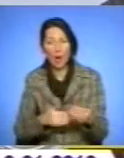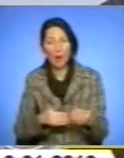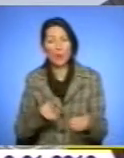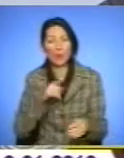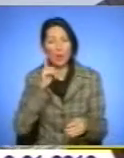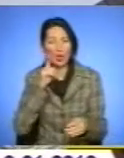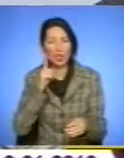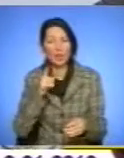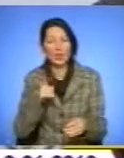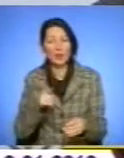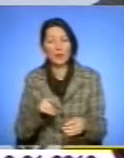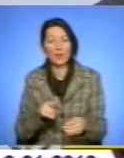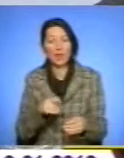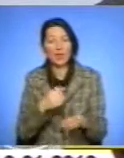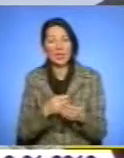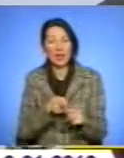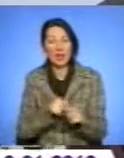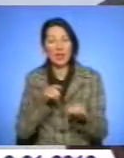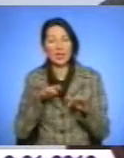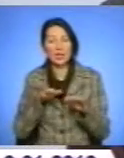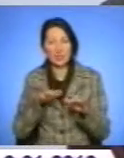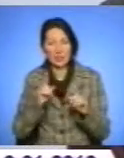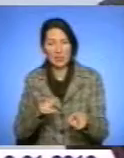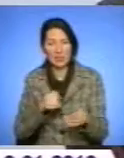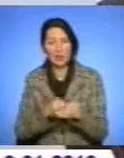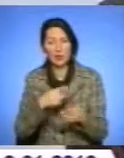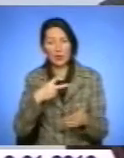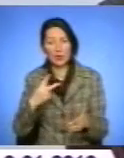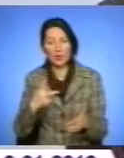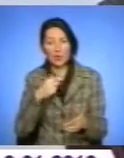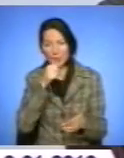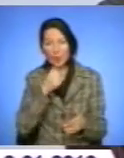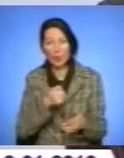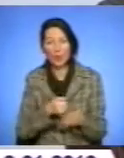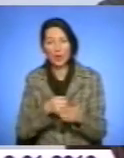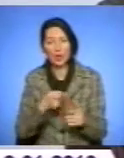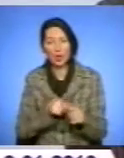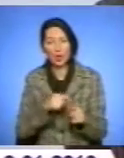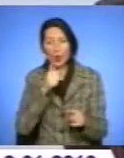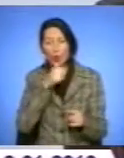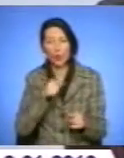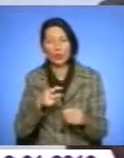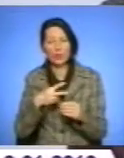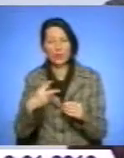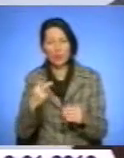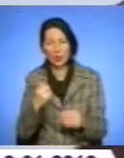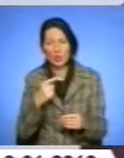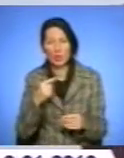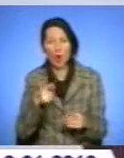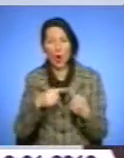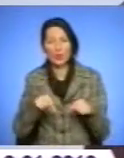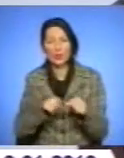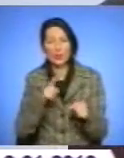дії, яка діє до 2014 року. До того року, тобто 2014, організації з України могли бути тільки партнерами